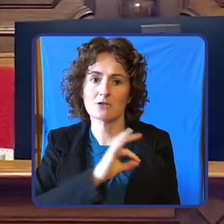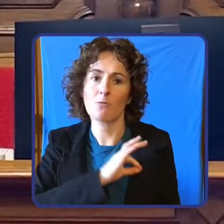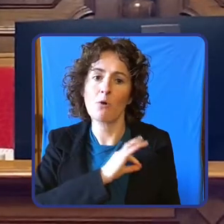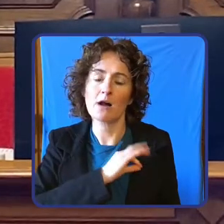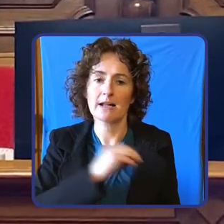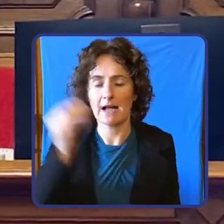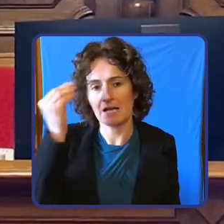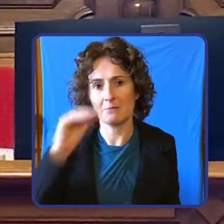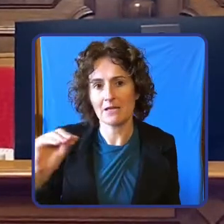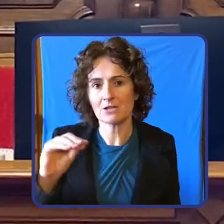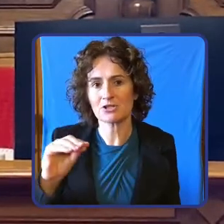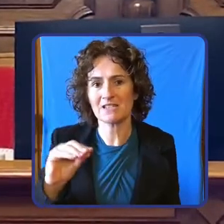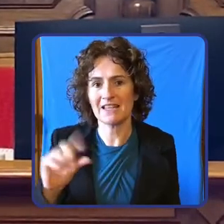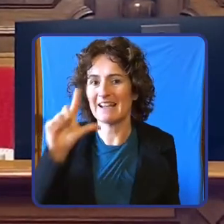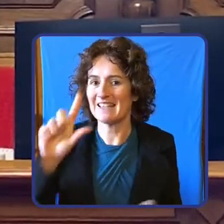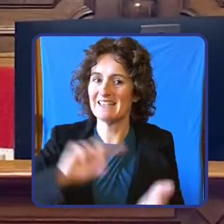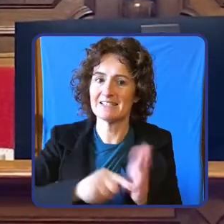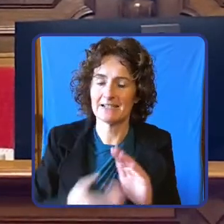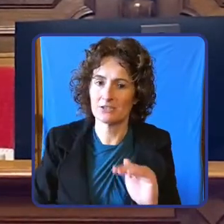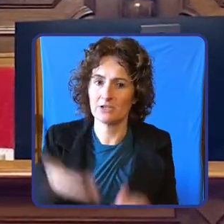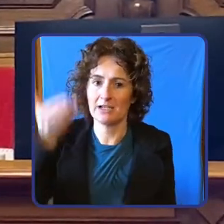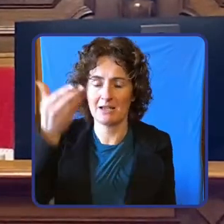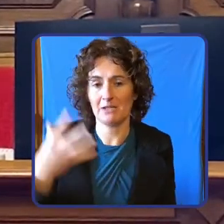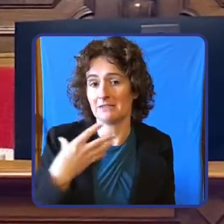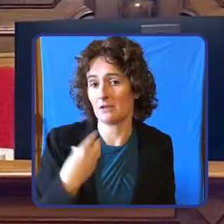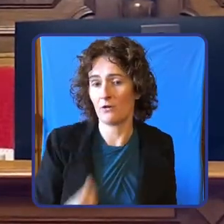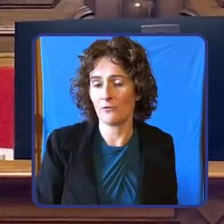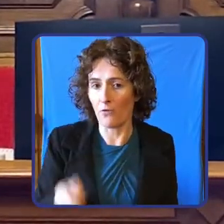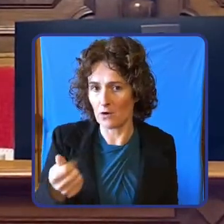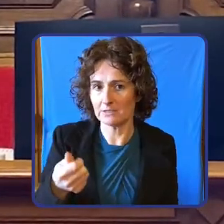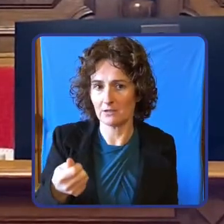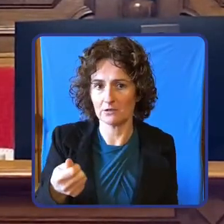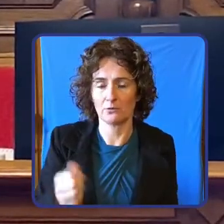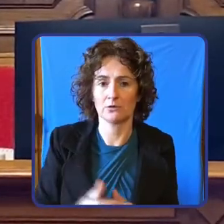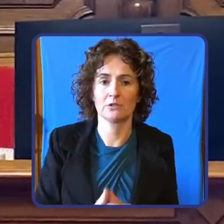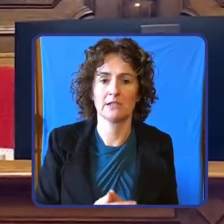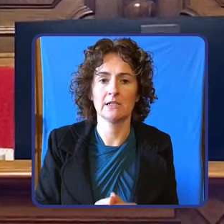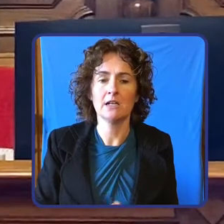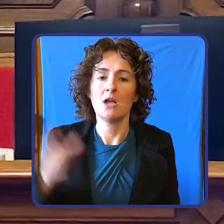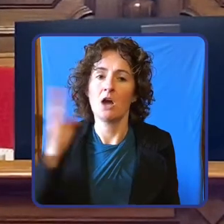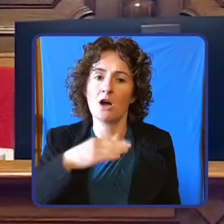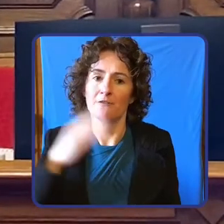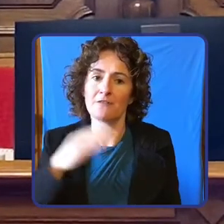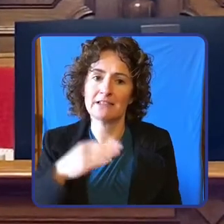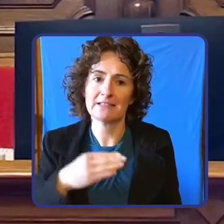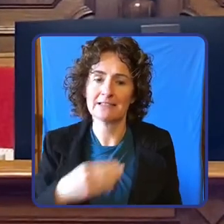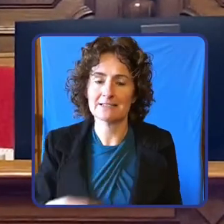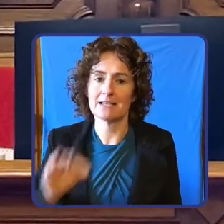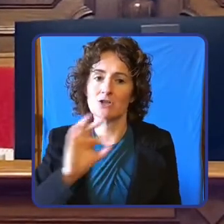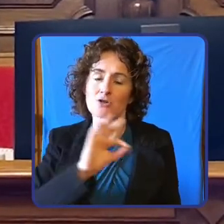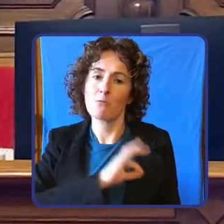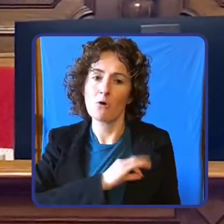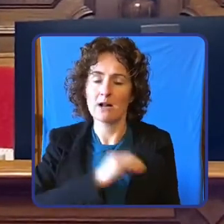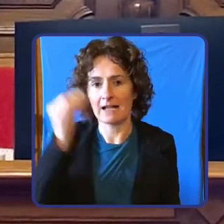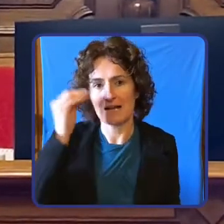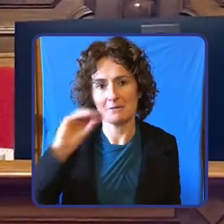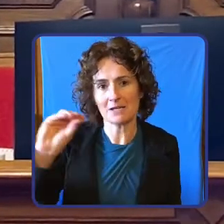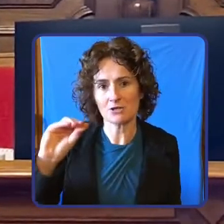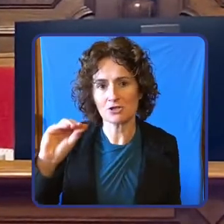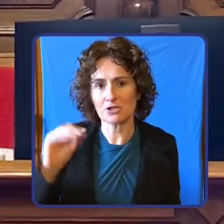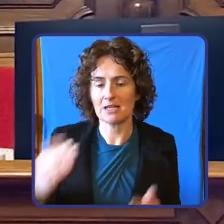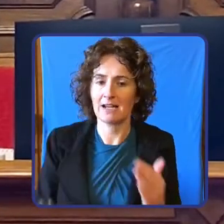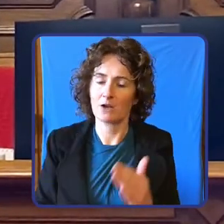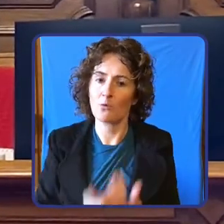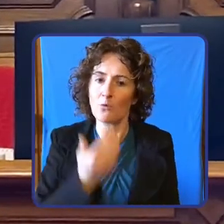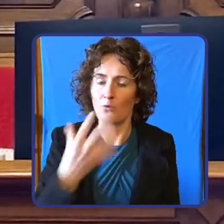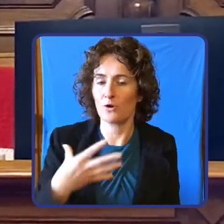földadót. Önök petíciót gyűjtöttek a földadó ellen, miközben a fideszes polgármesterek új földadókat vezettek be, és megduplázták ott is, ahol